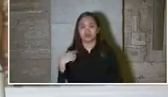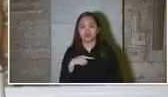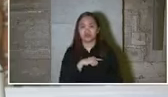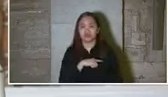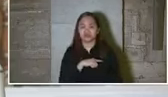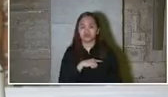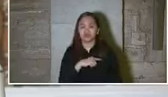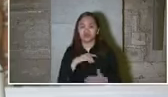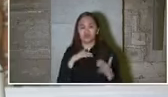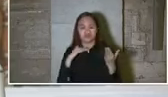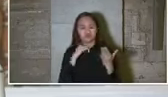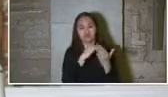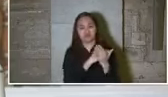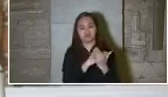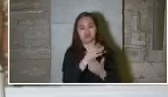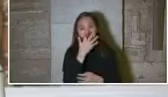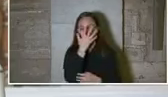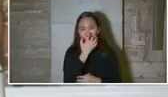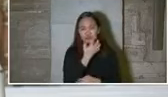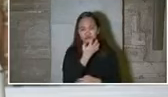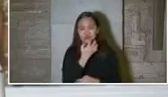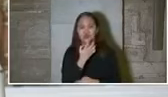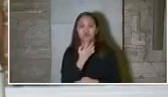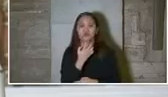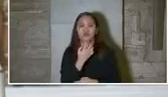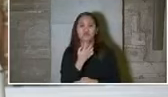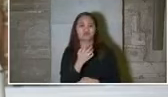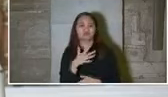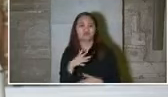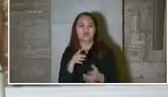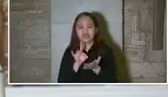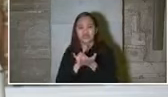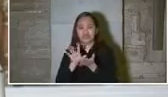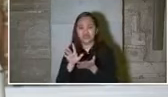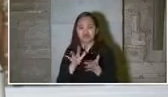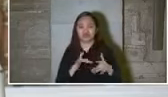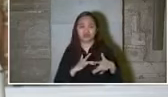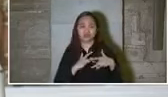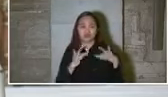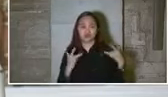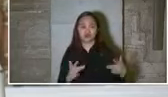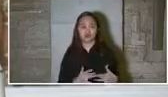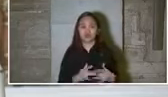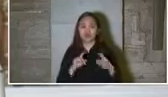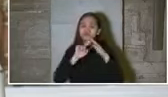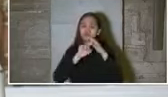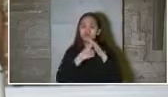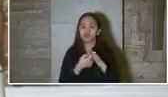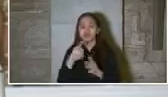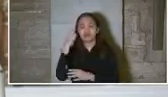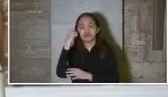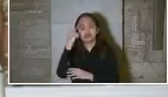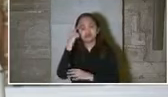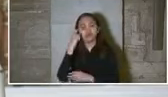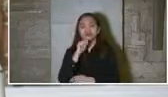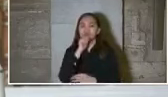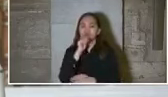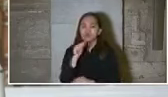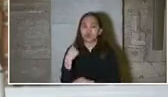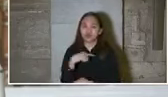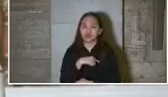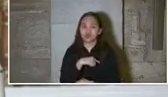ang inis at galit sa puso. Simulan natin isipin na hindi tayo